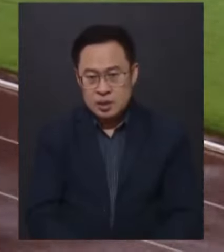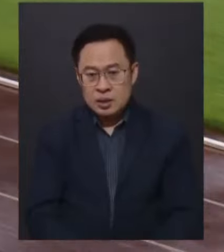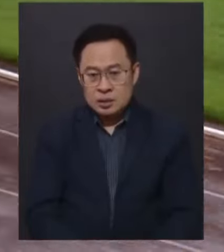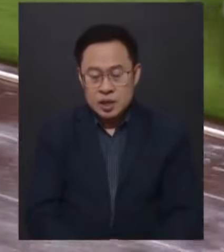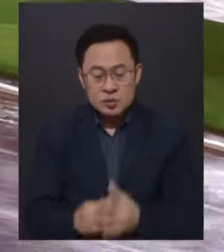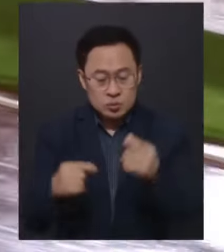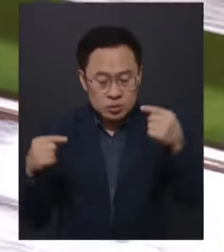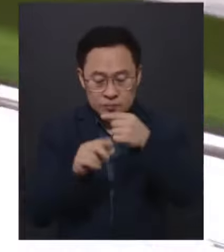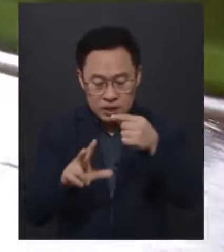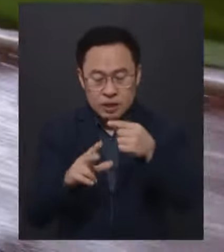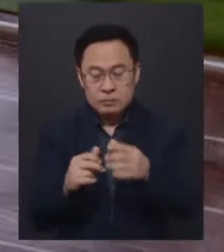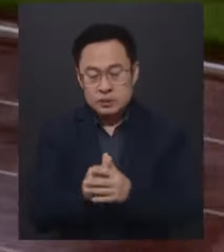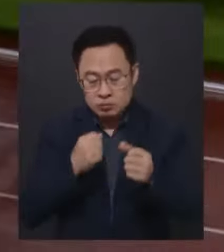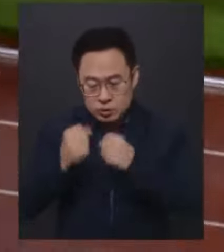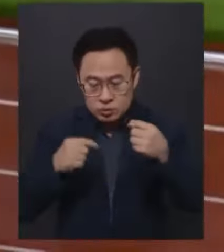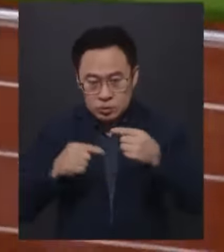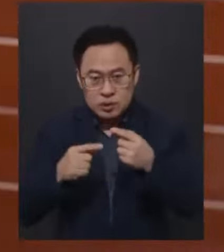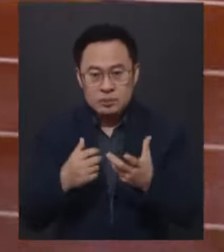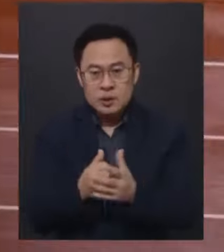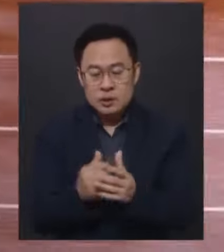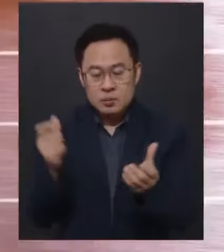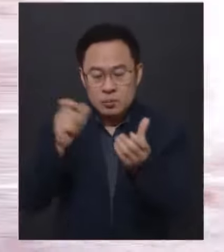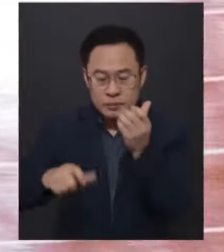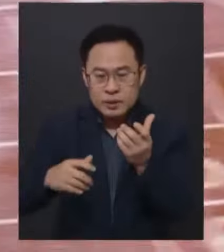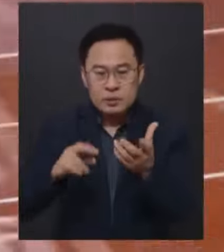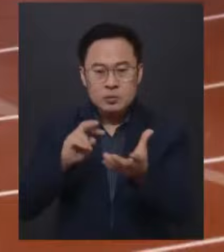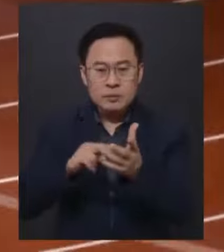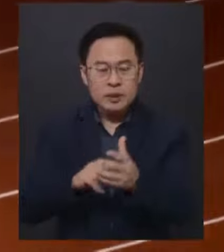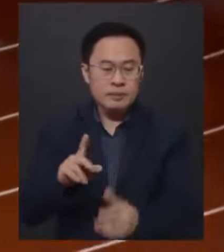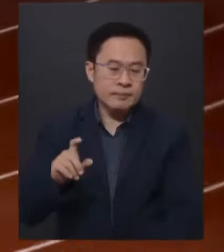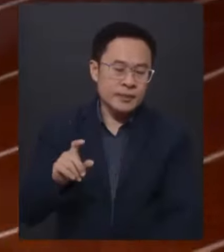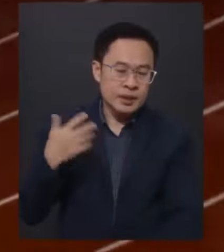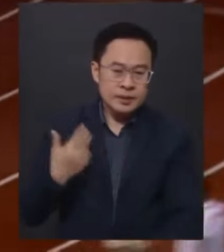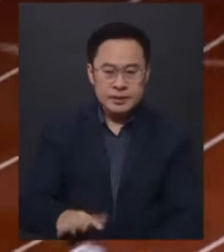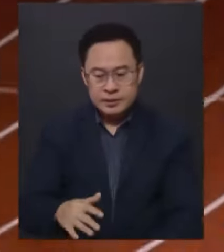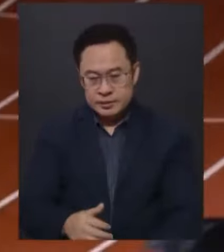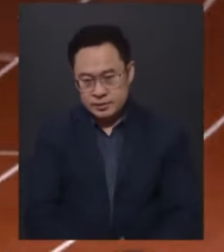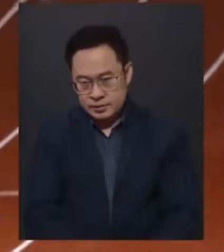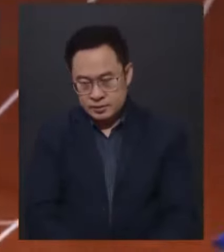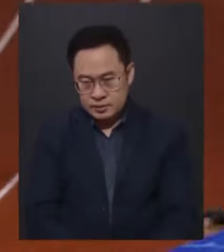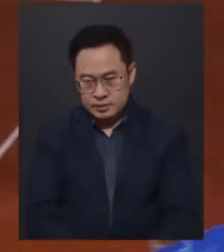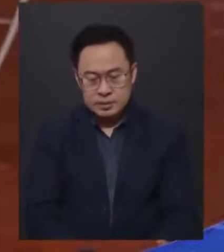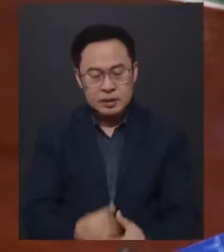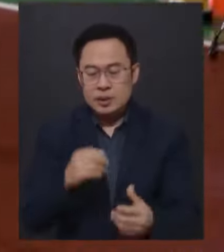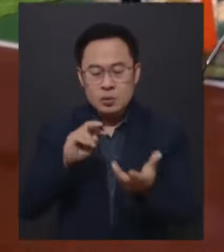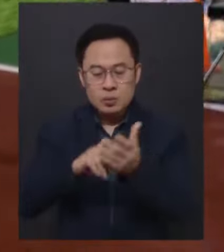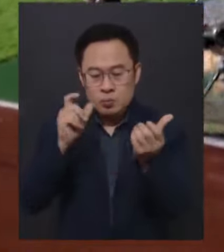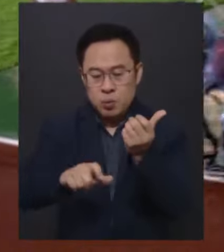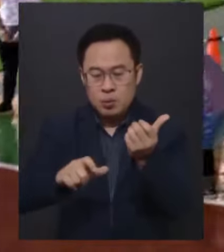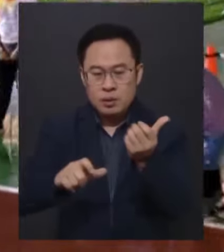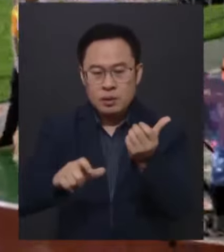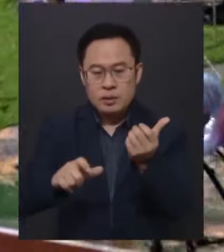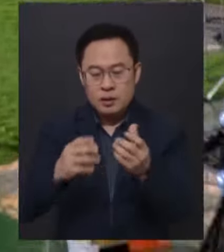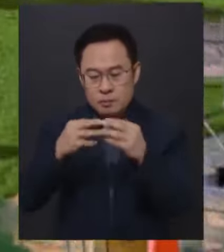นะเออที่จะคว้าเหรียญรางวัลแล้วก็ทำเวลาให้ดีแต่ว่าจังหวะส่งไม้นี่มันถึงจังหวะสำคัญของการแข่งขันวิ่งผลัด